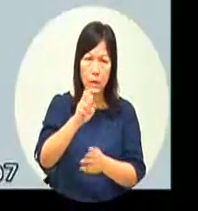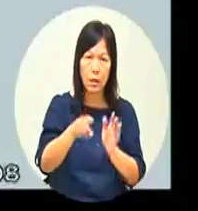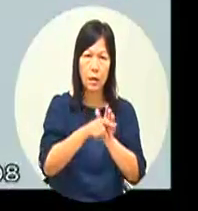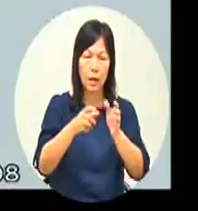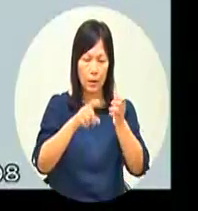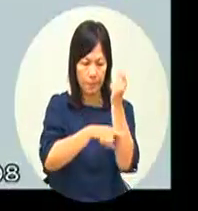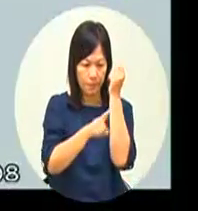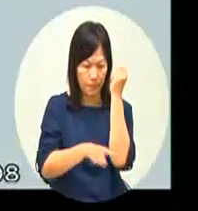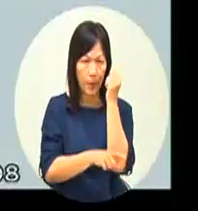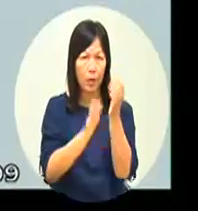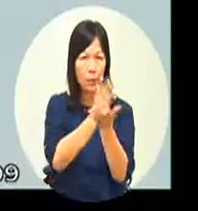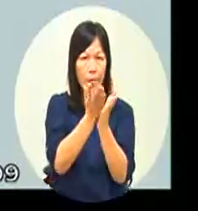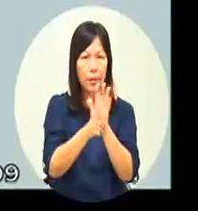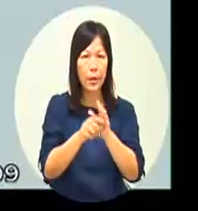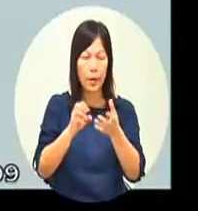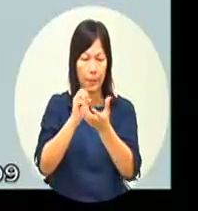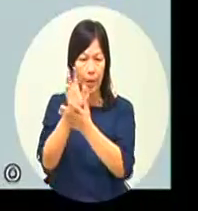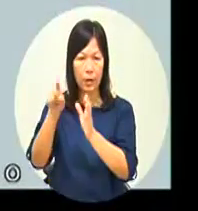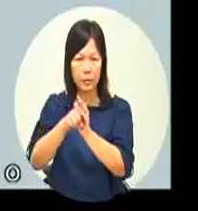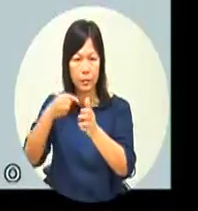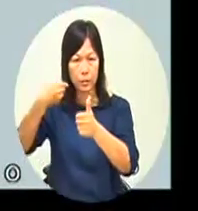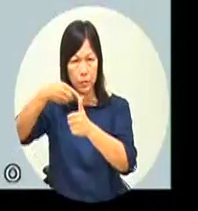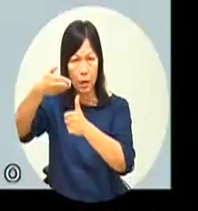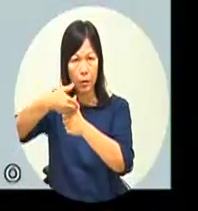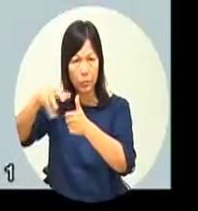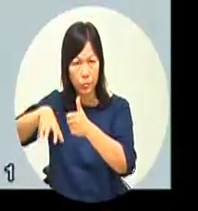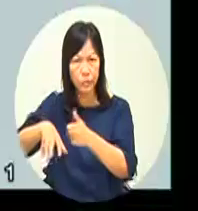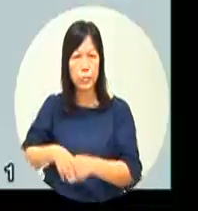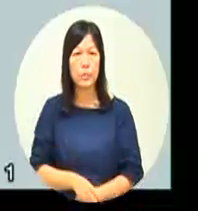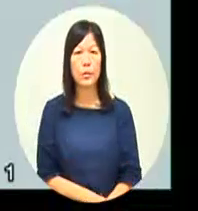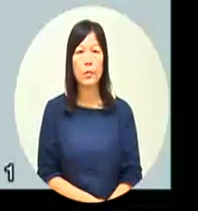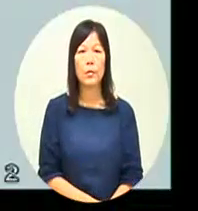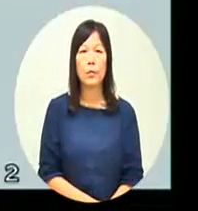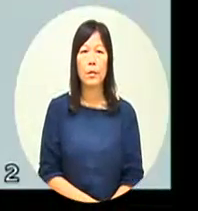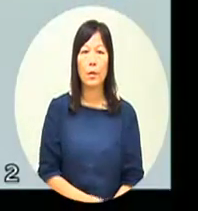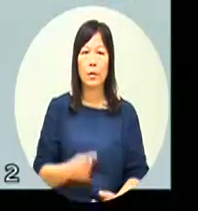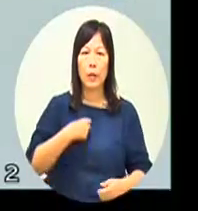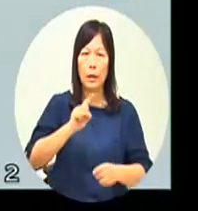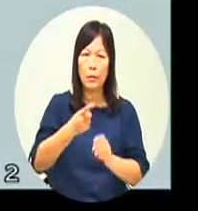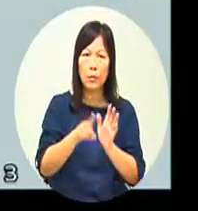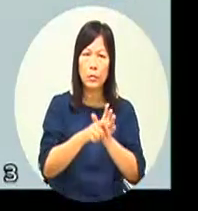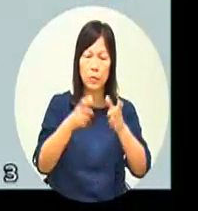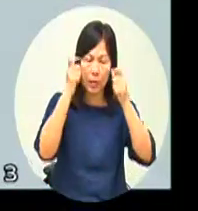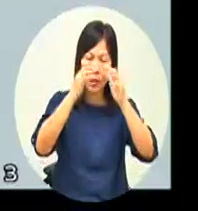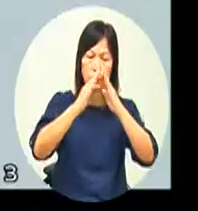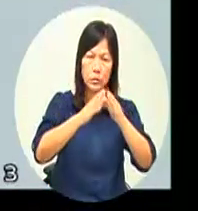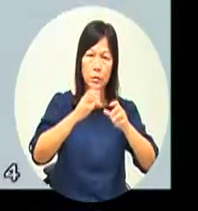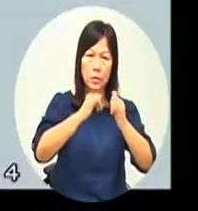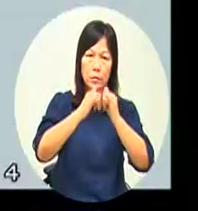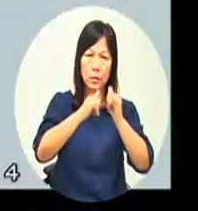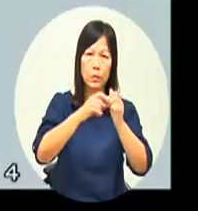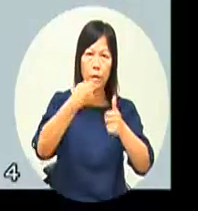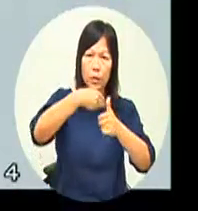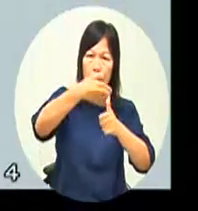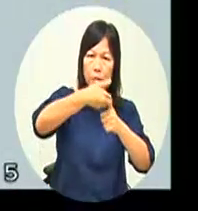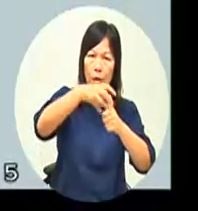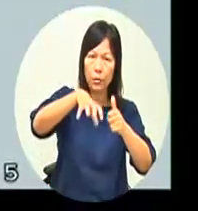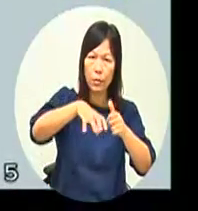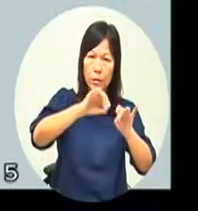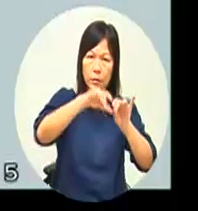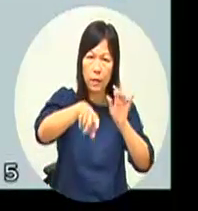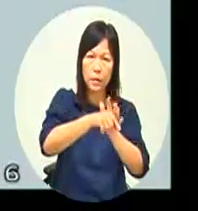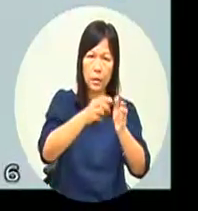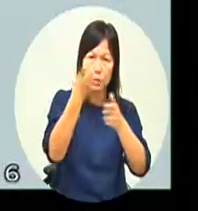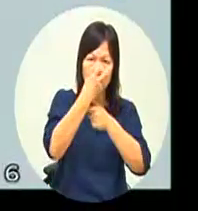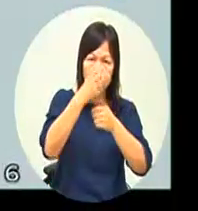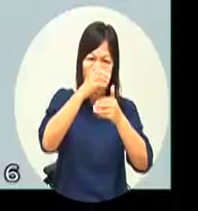别法规报告机关高雄市政府教育局案由简送高雄市立社会教育馆